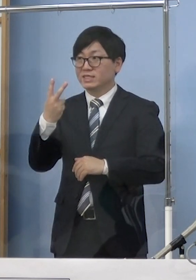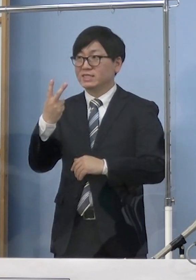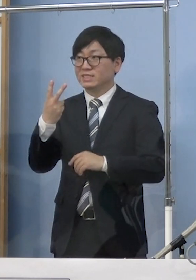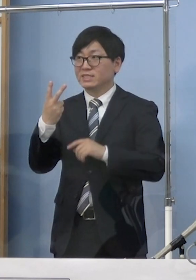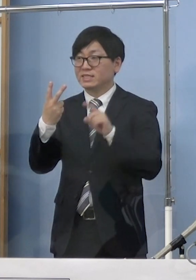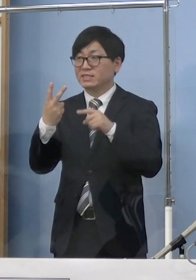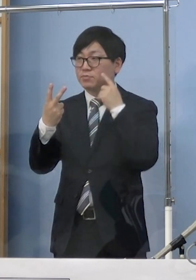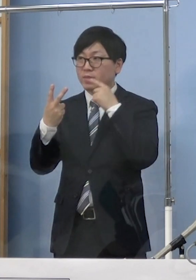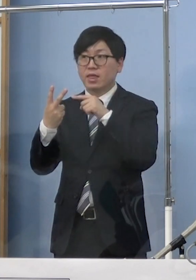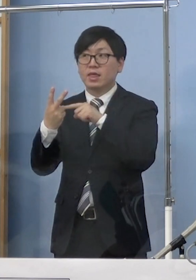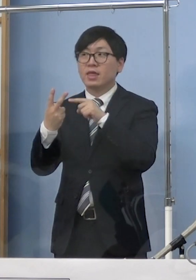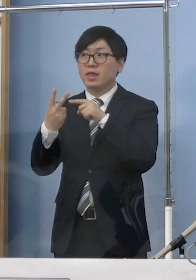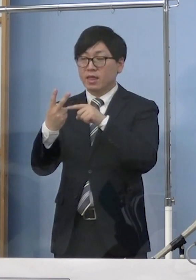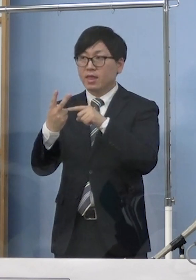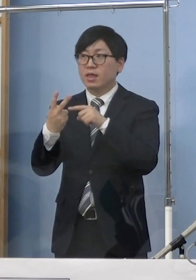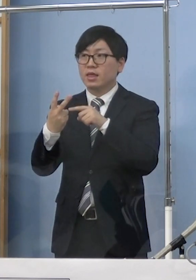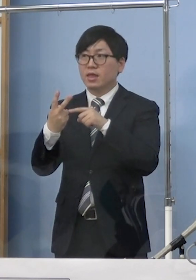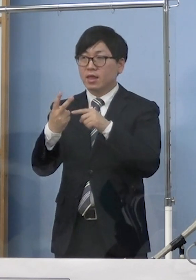892例目の方が、